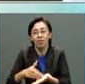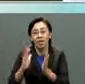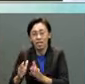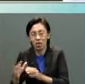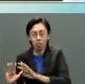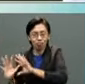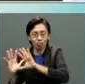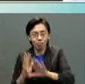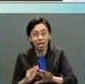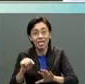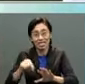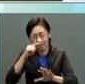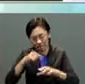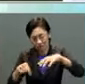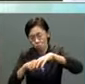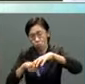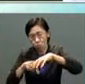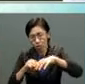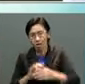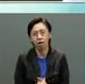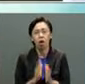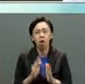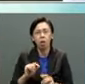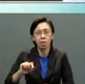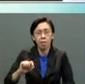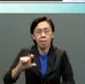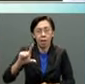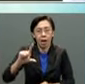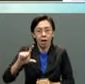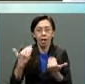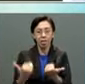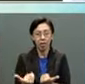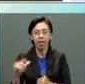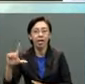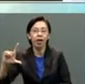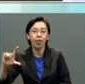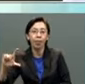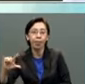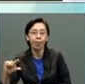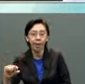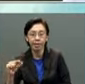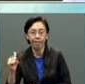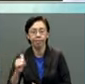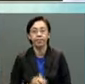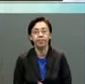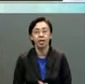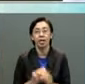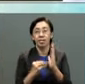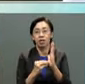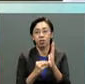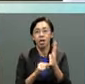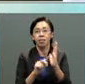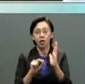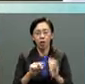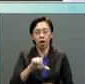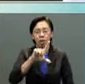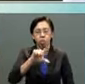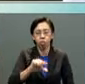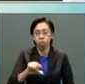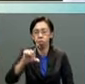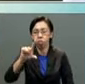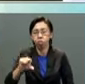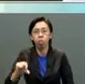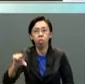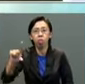ครับแต่ว่าวันนี้ก็กลับมาเป็นแนวโน้มที่น่าจะดีขึ้นนะครับตรงนี้ส่วนของกทมก็ขึ้นๆลงๆอยู่ซึ่งก็ต้อง